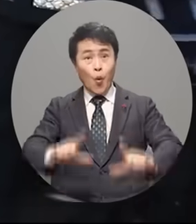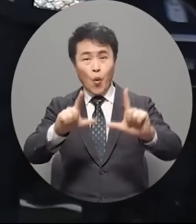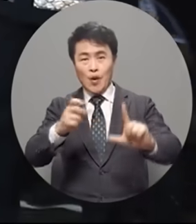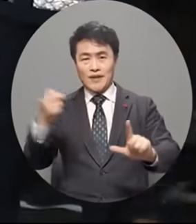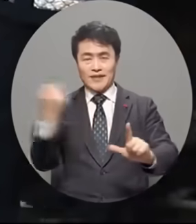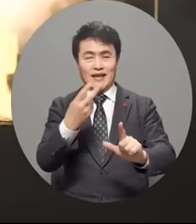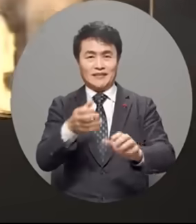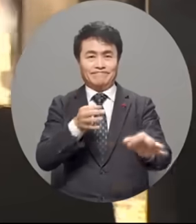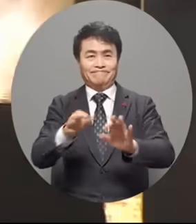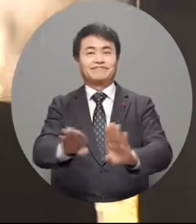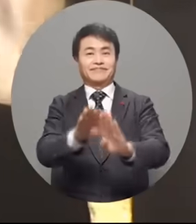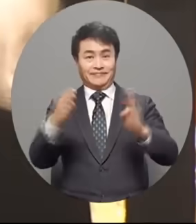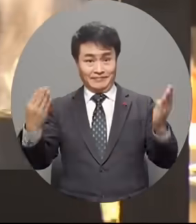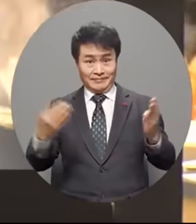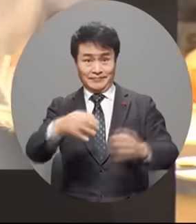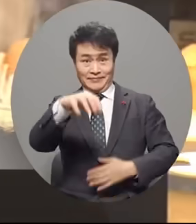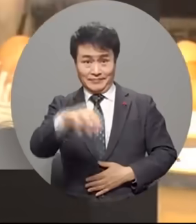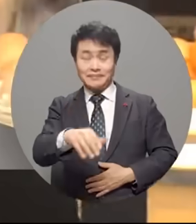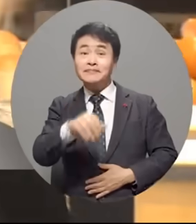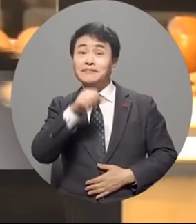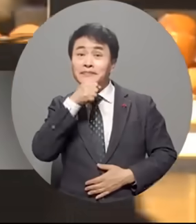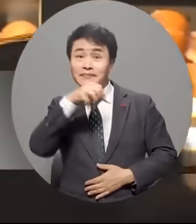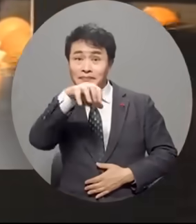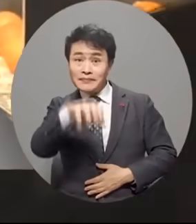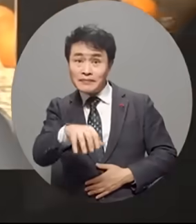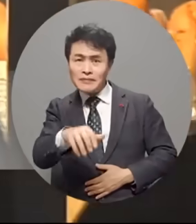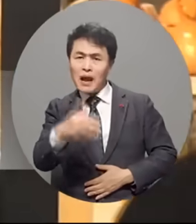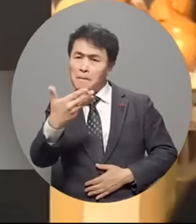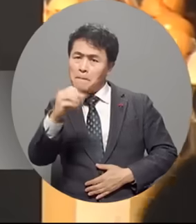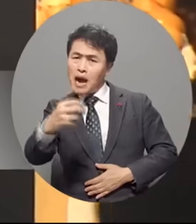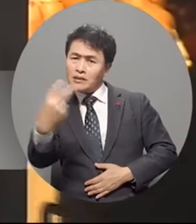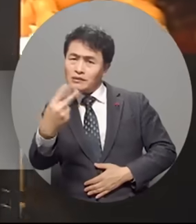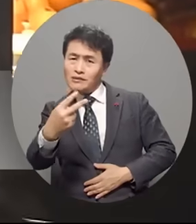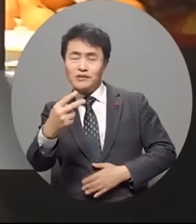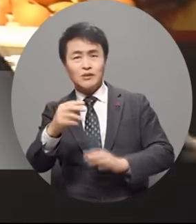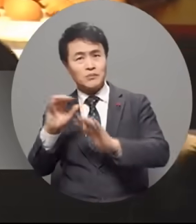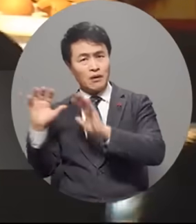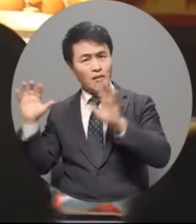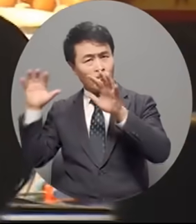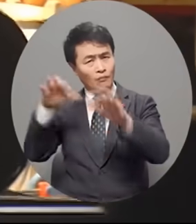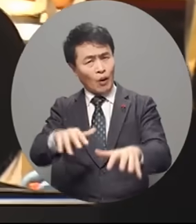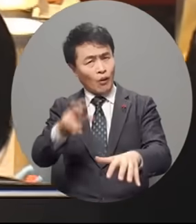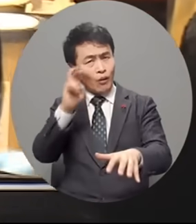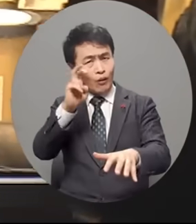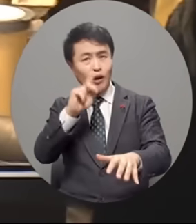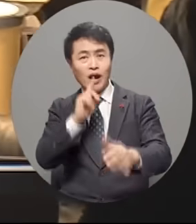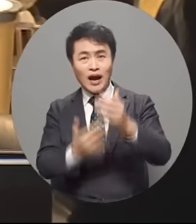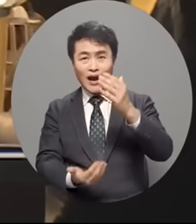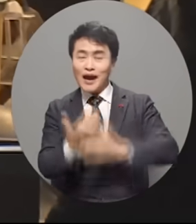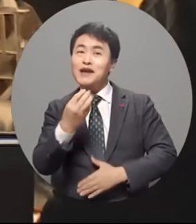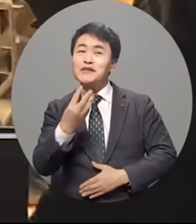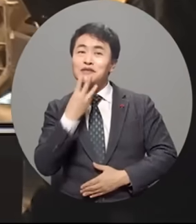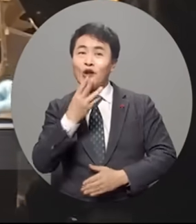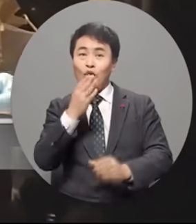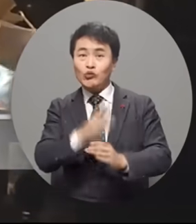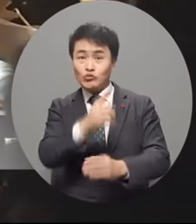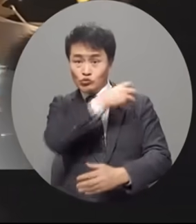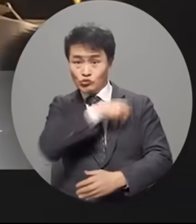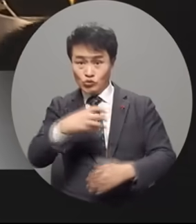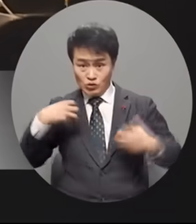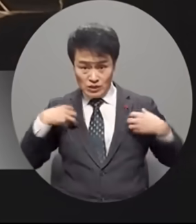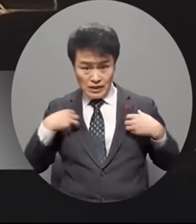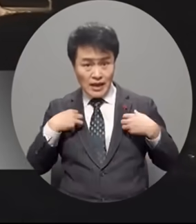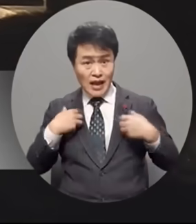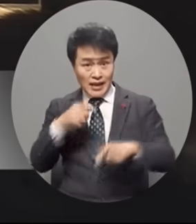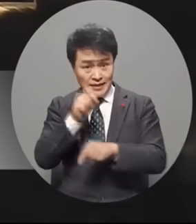문을 열었습니다. 이곳 명동 거리에는 최대 8만 2천 명이 몰릴 거란 예측이 나왔는데요. 서울중구청은 직원 40여